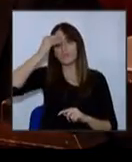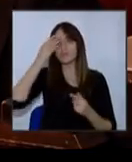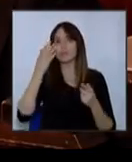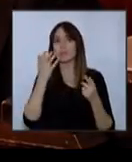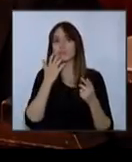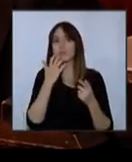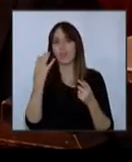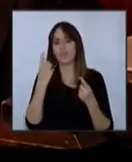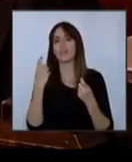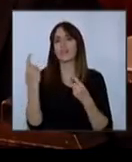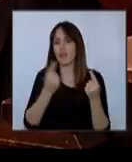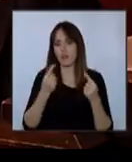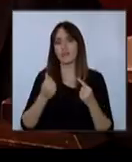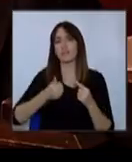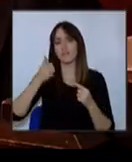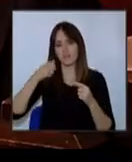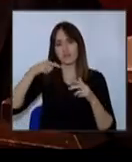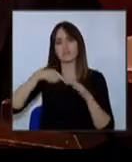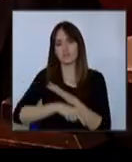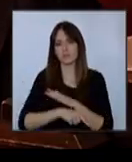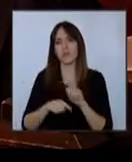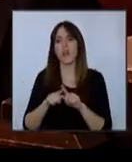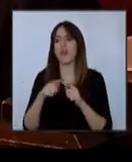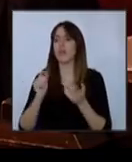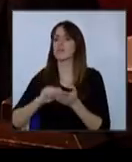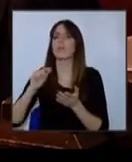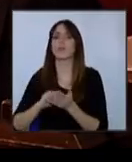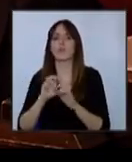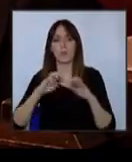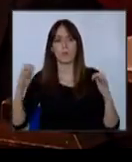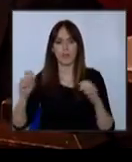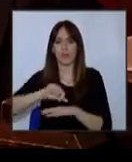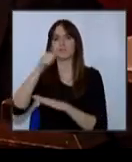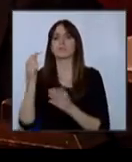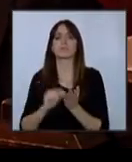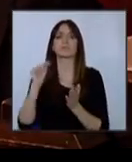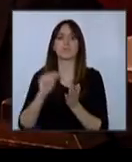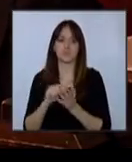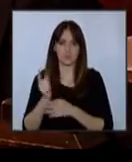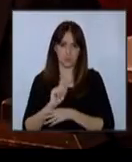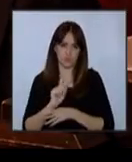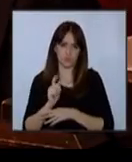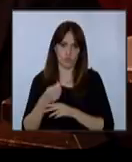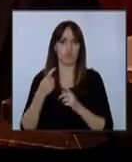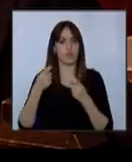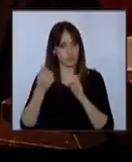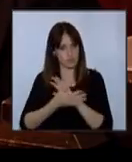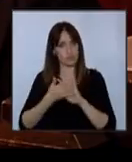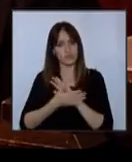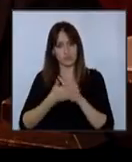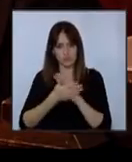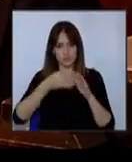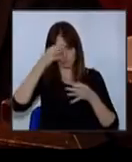debatre amb molta més profunditat i no tan sols a la lleugera com pot ser aprovar una simple moció. Igual, una proposta podria